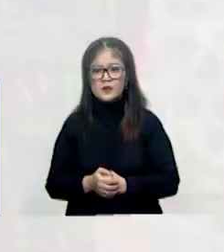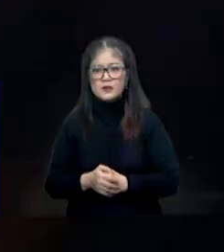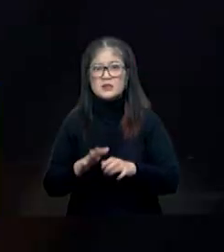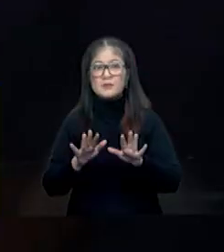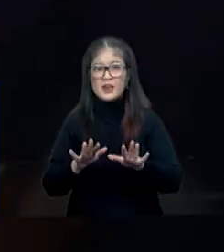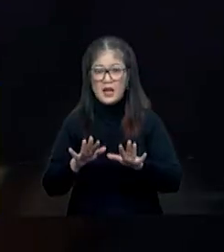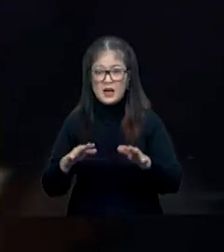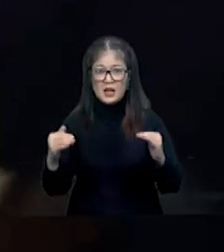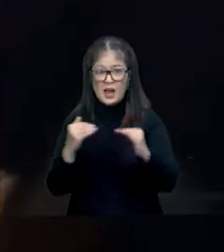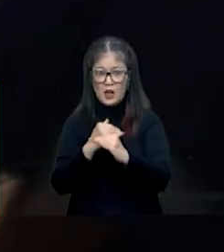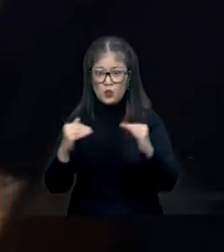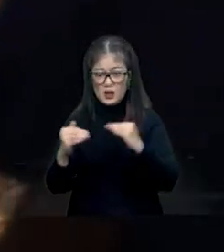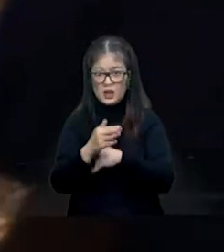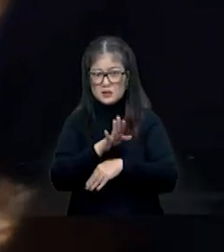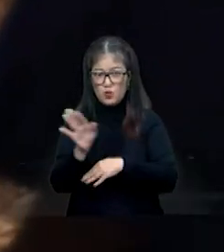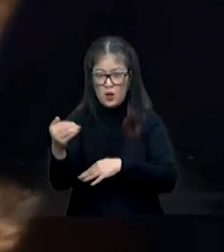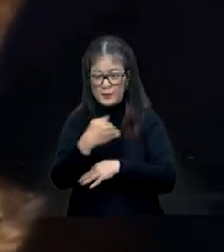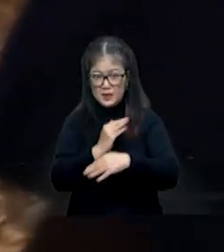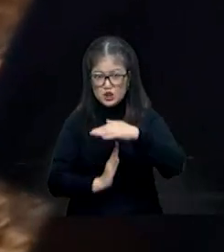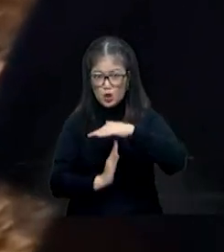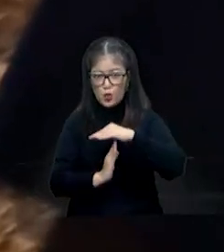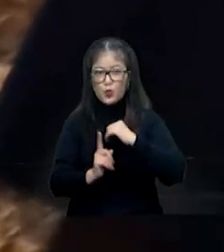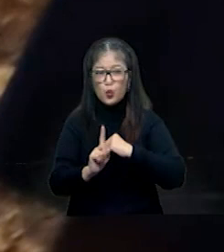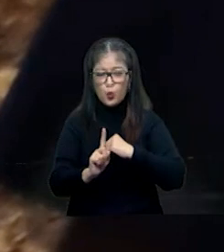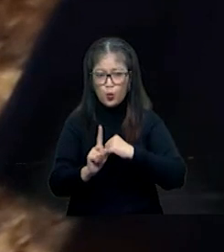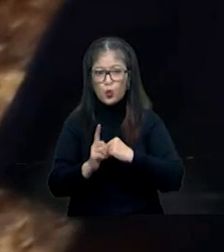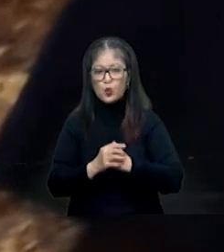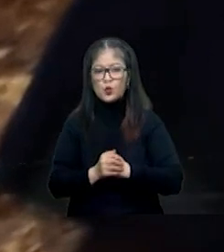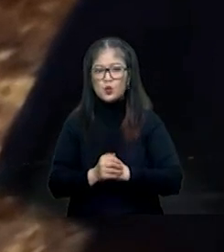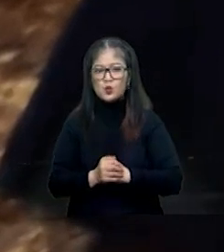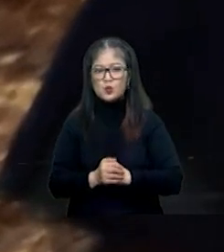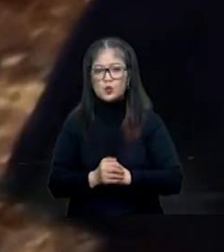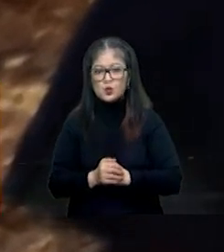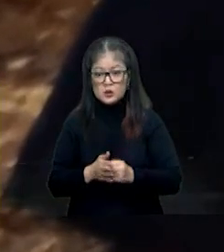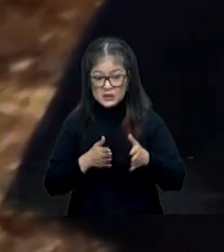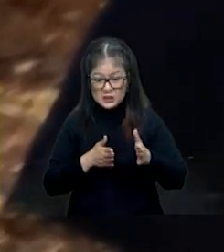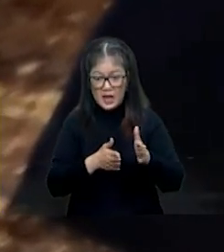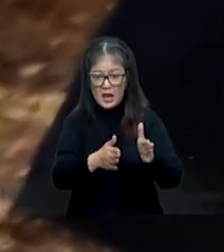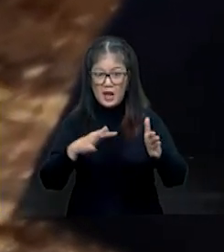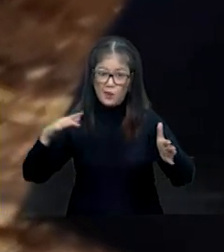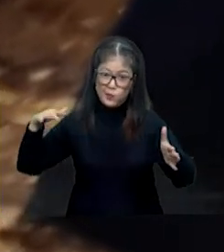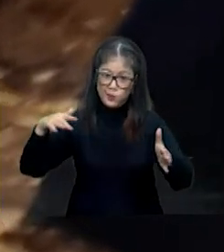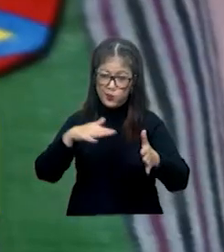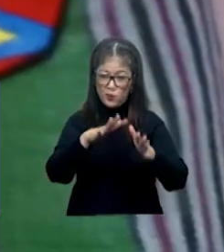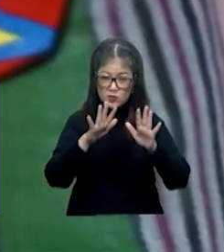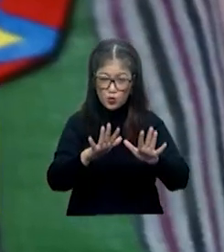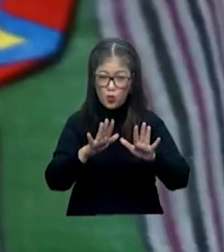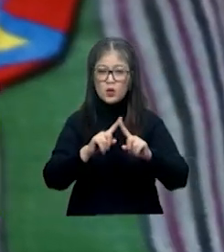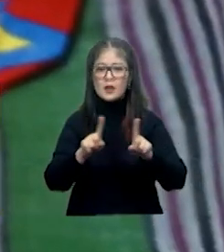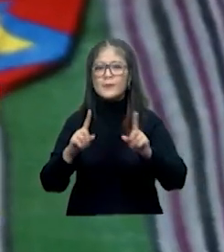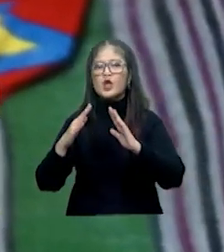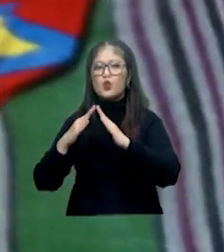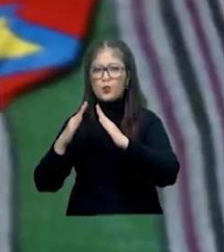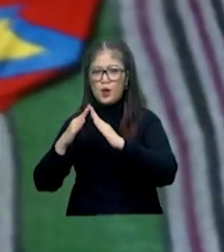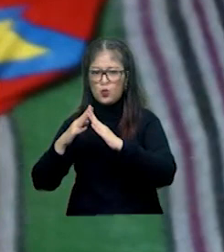hentikan. Selain memutus jalur penghubung antara Kabupaten Lumajang dan Malang, tanah longsor juga menimpa rumah warga, menewaskan